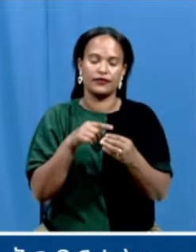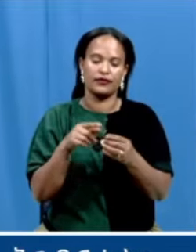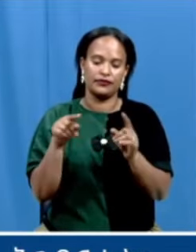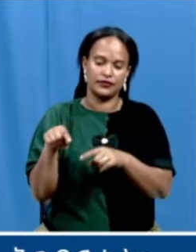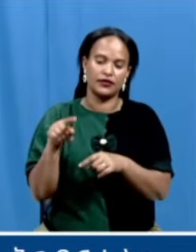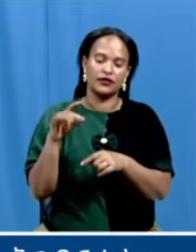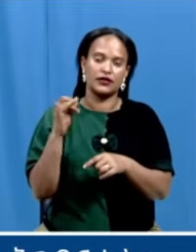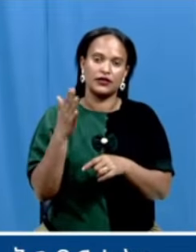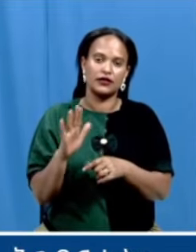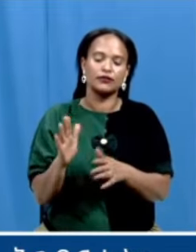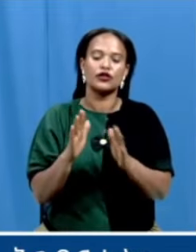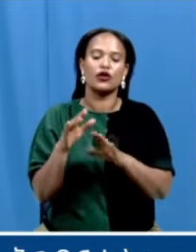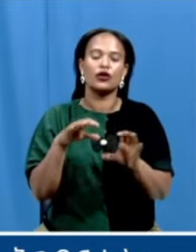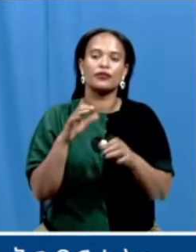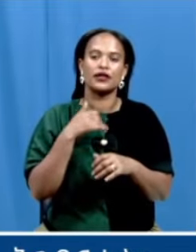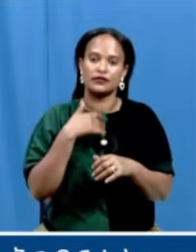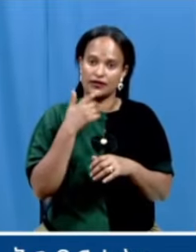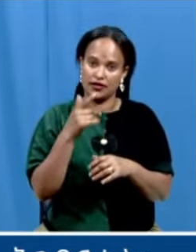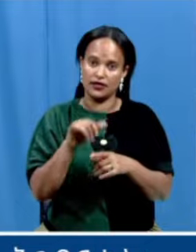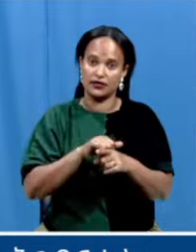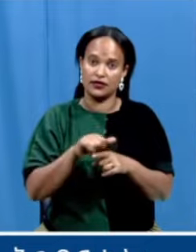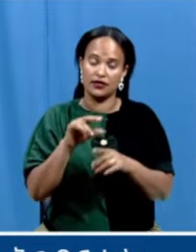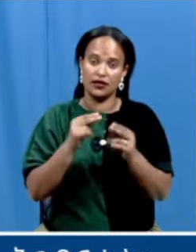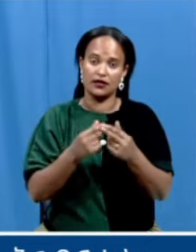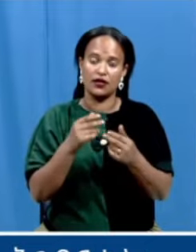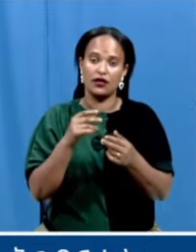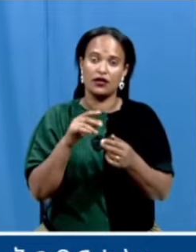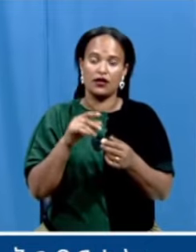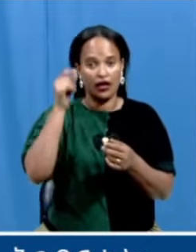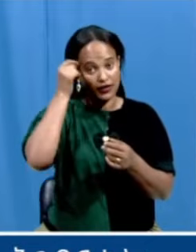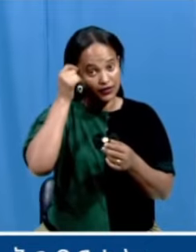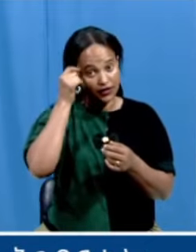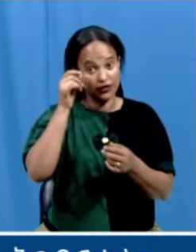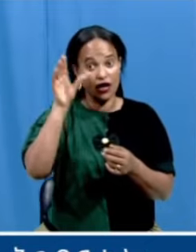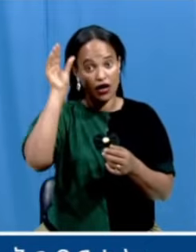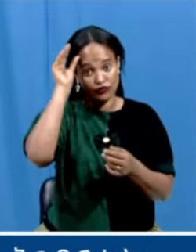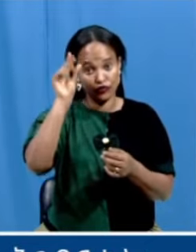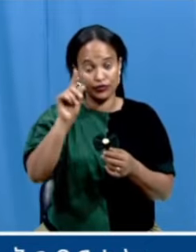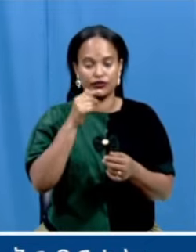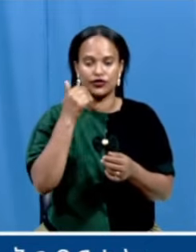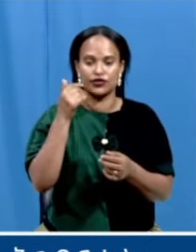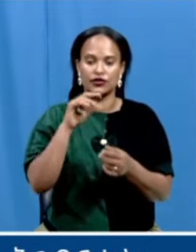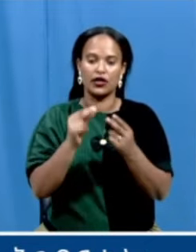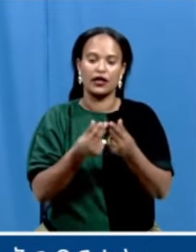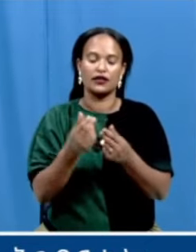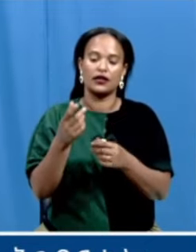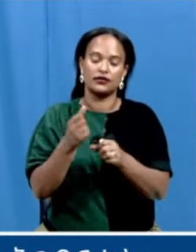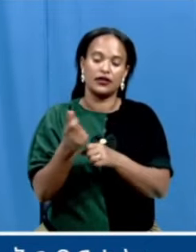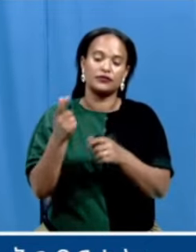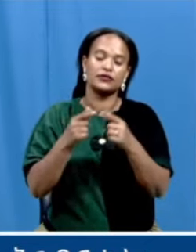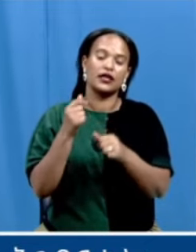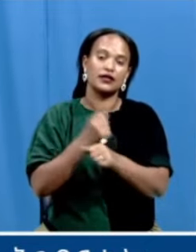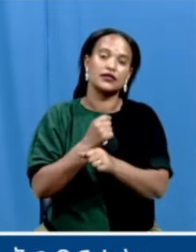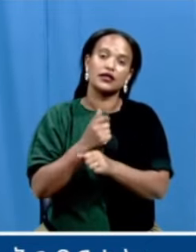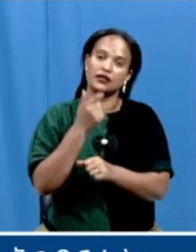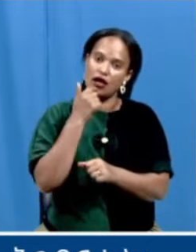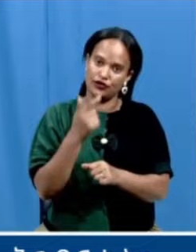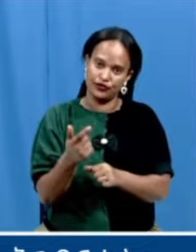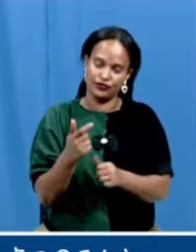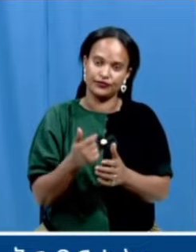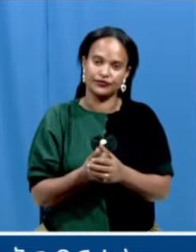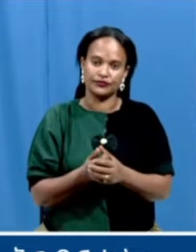ነቲ ሊግ ምድላው ክንገብር ኢና ዝበለ ድማ ኣሰልጣኒ ጋንታ ወልዋል ዩኒቨርስቲ ዓዲግራት ሃፍቶም ኪሮስ እዩ ዝሓሸ ጋንታ ሒዝና ንምምፃእ እውን ክንሰርሕና ኢሉ